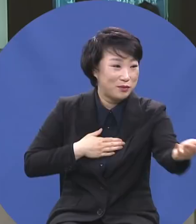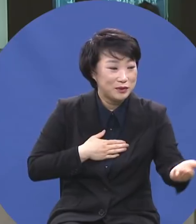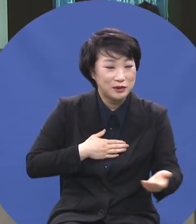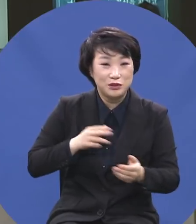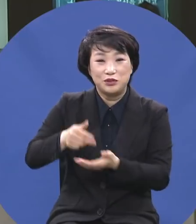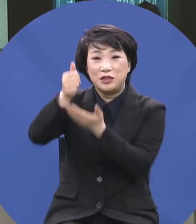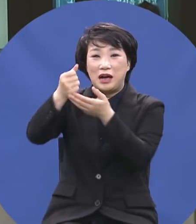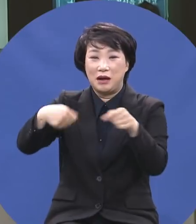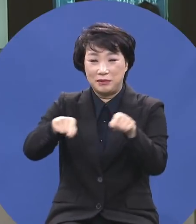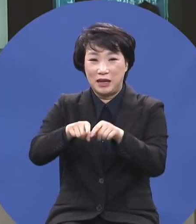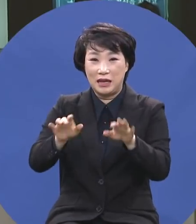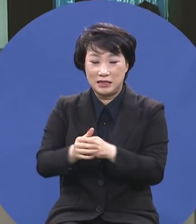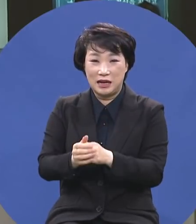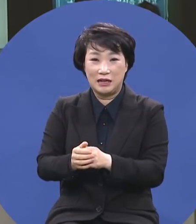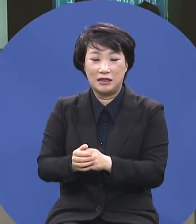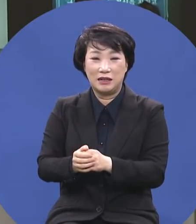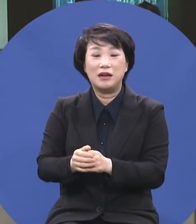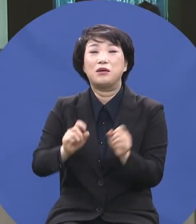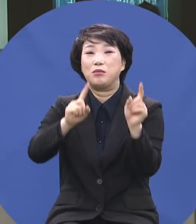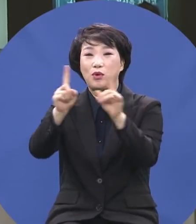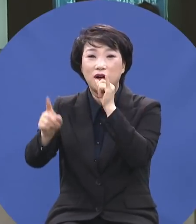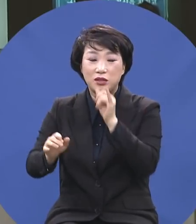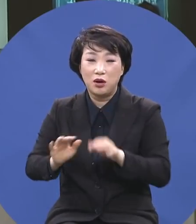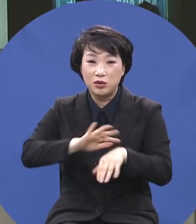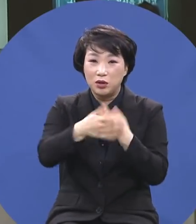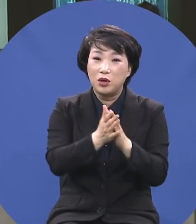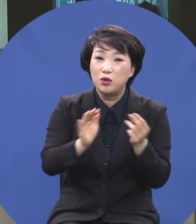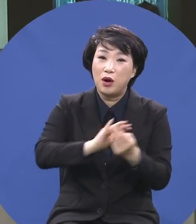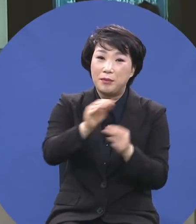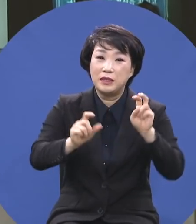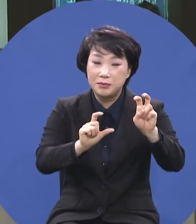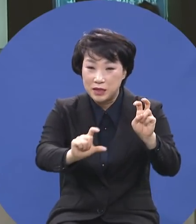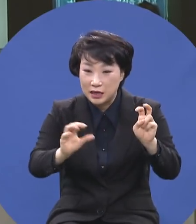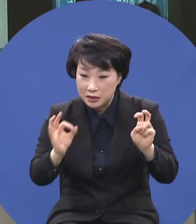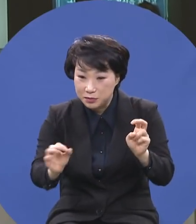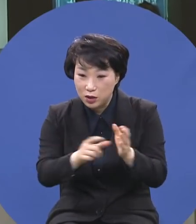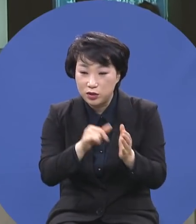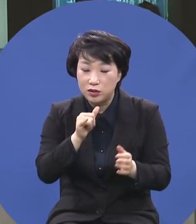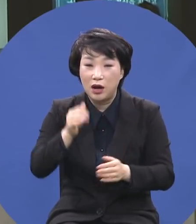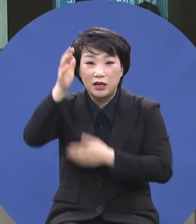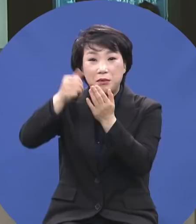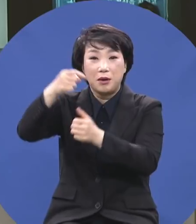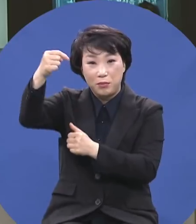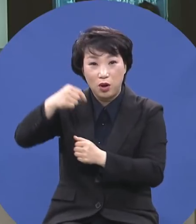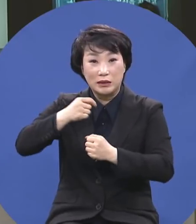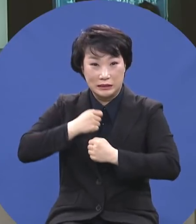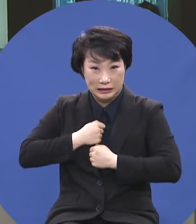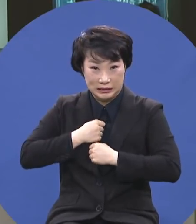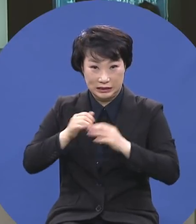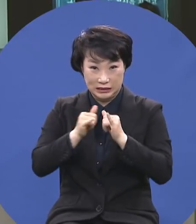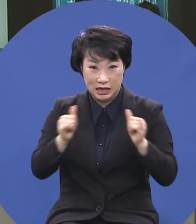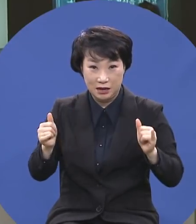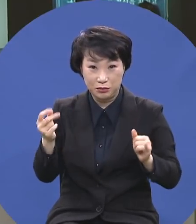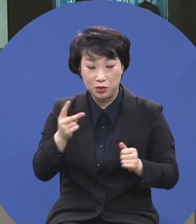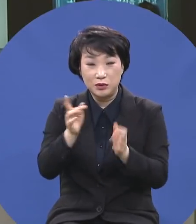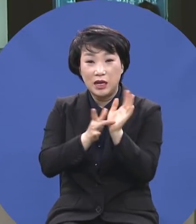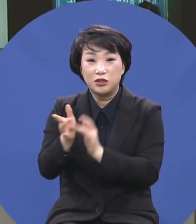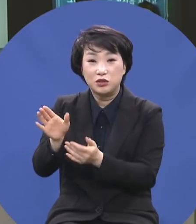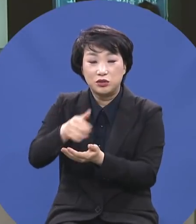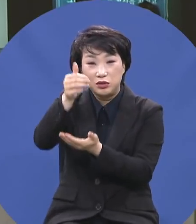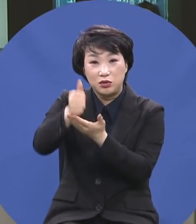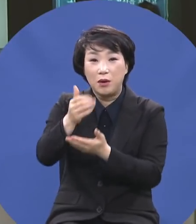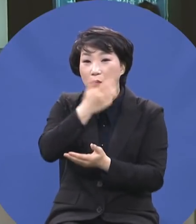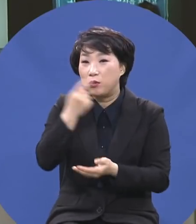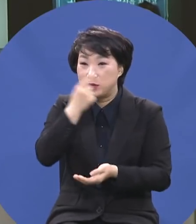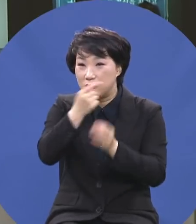말입니다. 그래서 요한복음 여러분 20장 10절에 뭐라고 그랬어요? 하나님의 계명을 지키는 자들과 예수